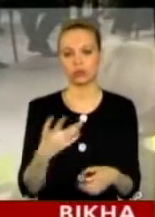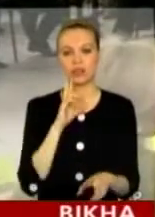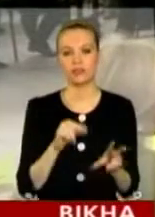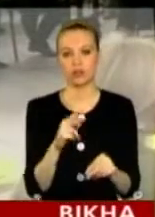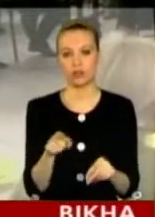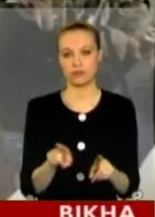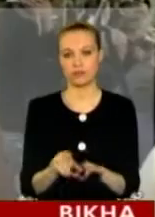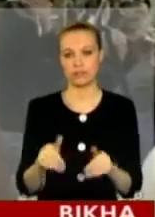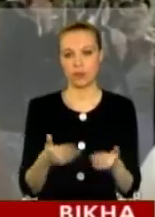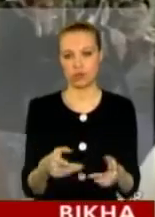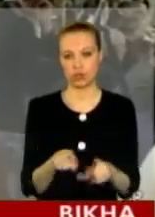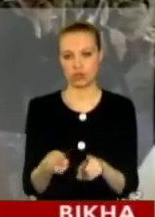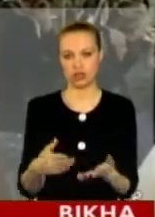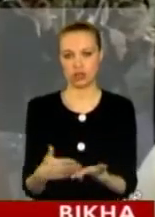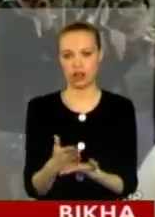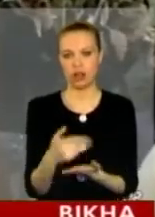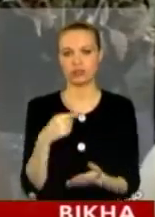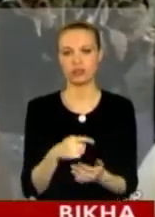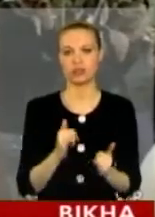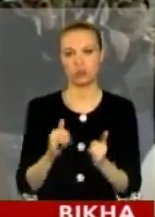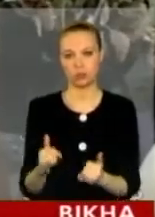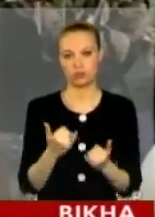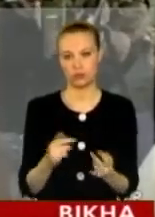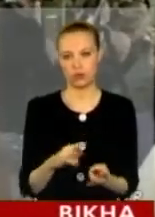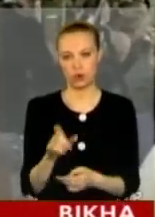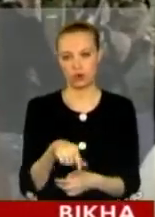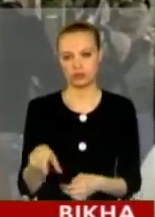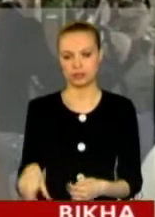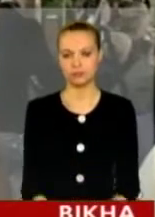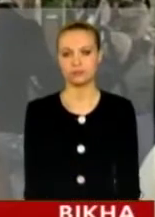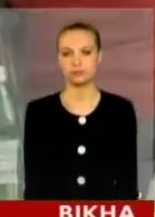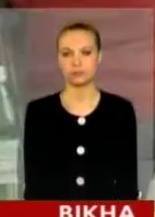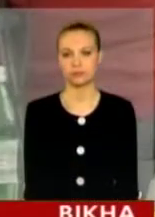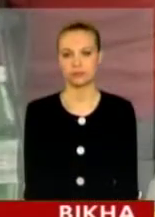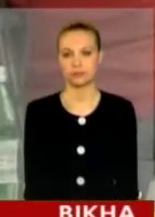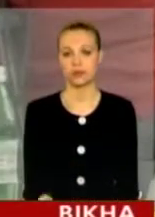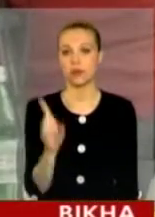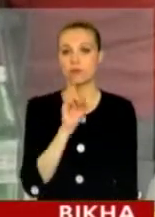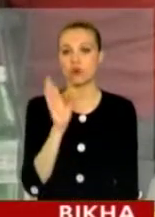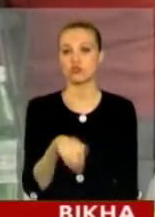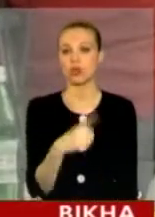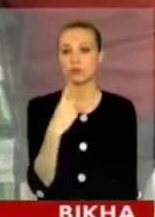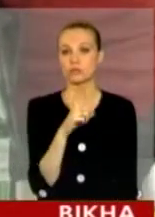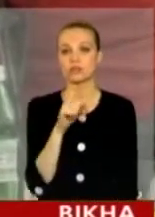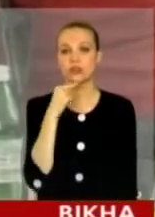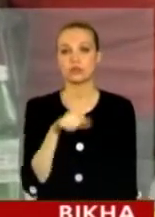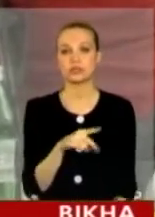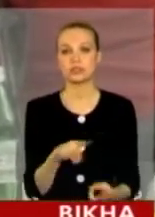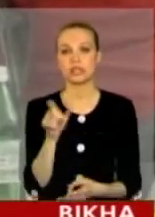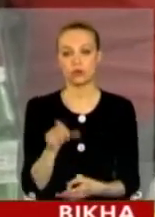вбачають у запропонованій дорожній карті потурання терористам. Люди винесуть в Одесі. Поки хоч один проросійський